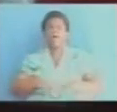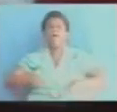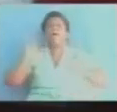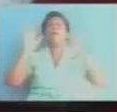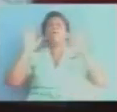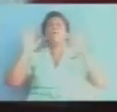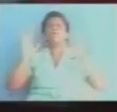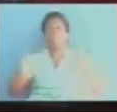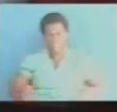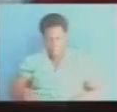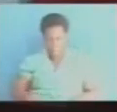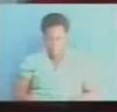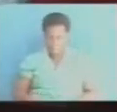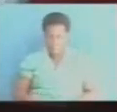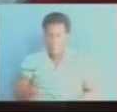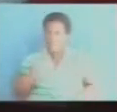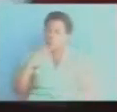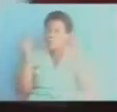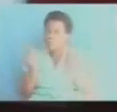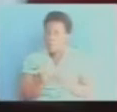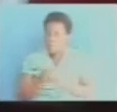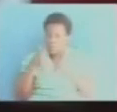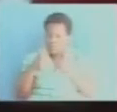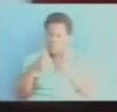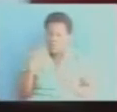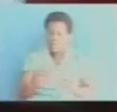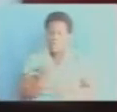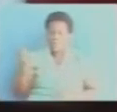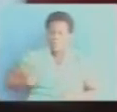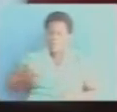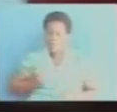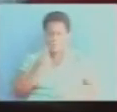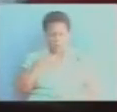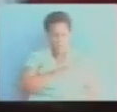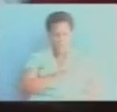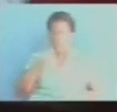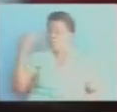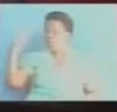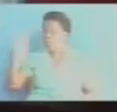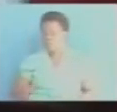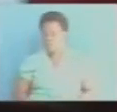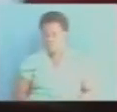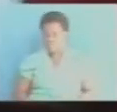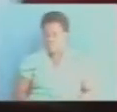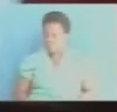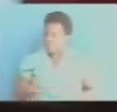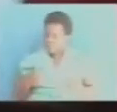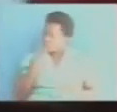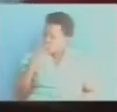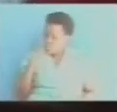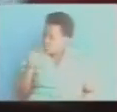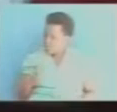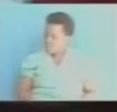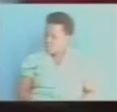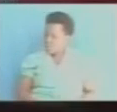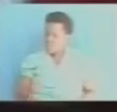wageni kutoka katika maeneo mbalimbali ndani ya nchi na nje Je hatu Kuna hitaj kubwa Sasa la